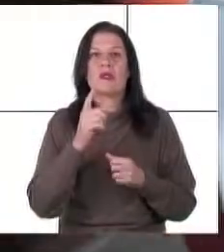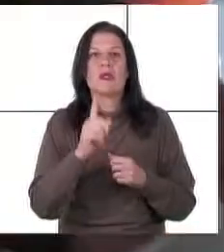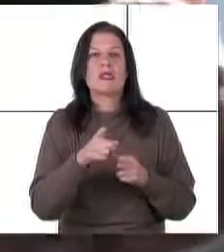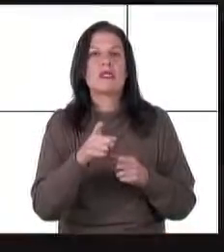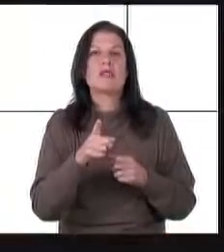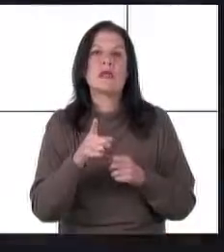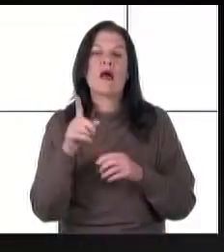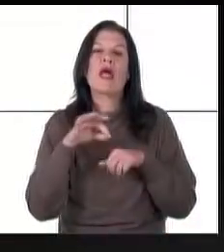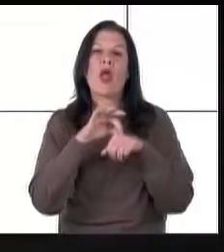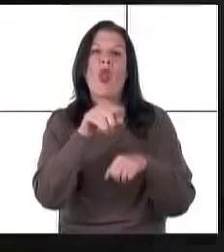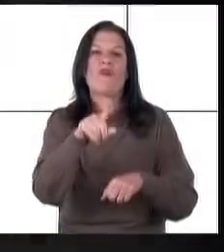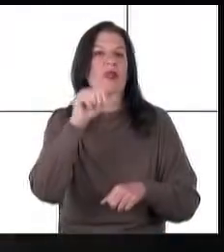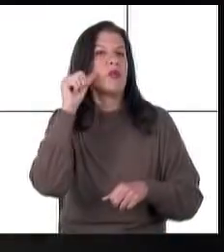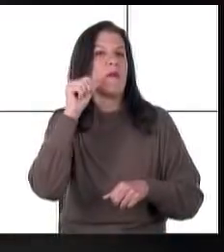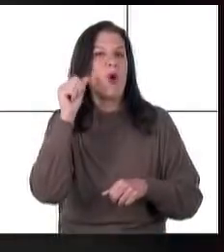לשם.